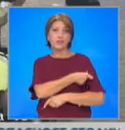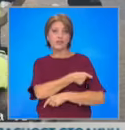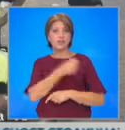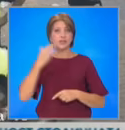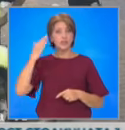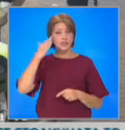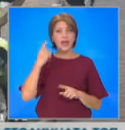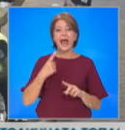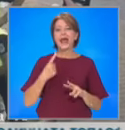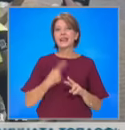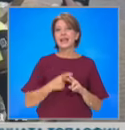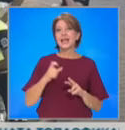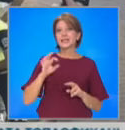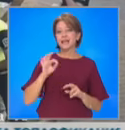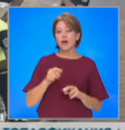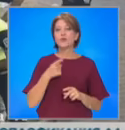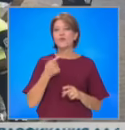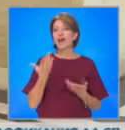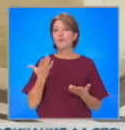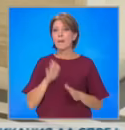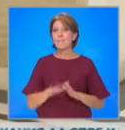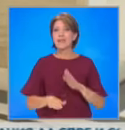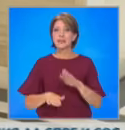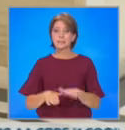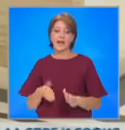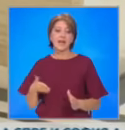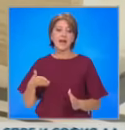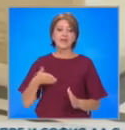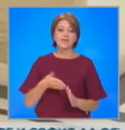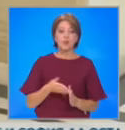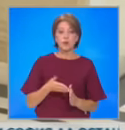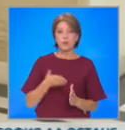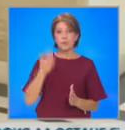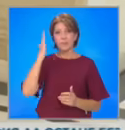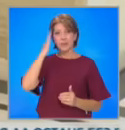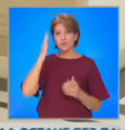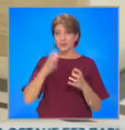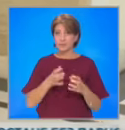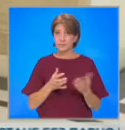е престъпление срещу правосъдието. Идоха